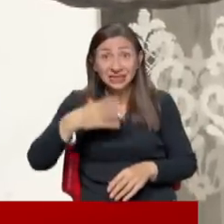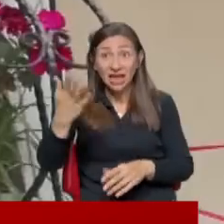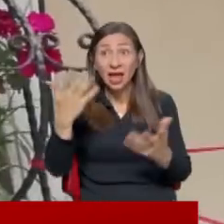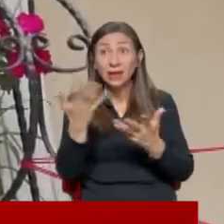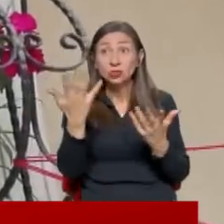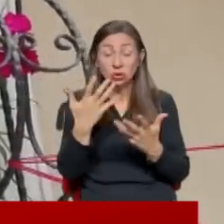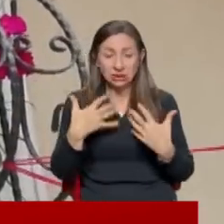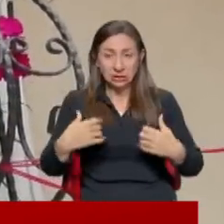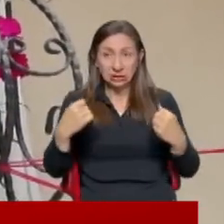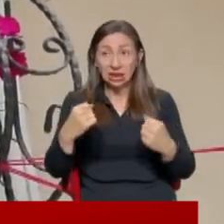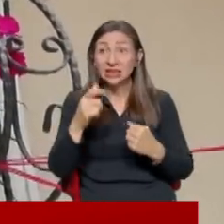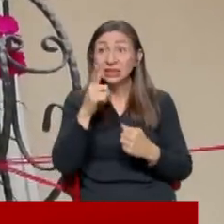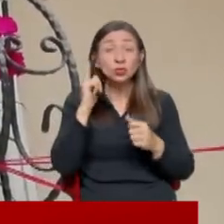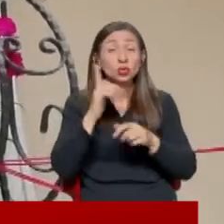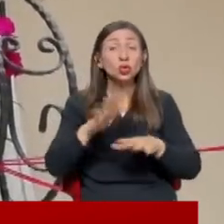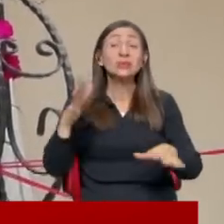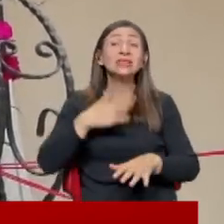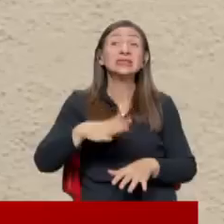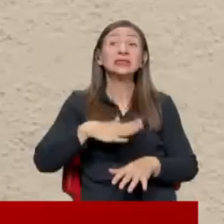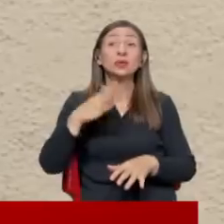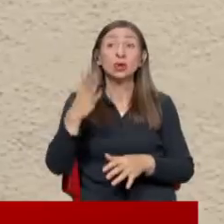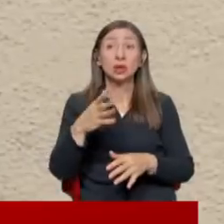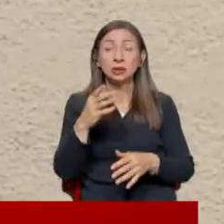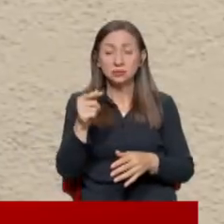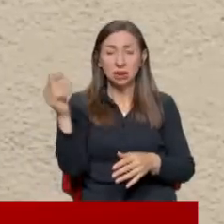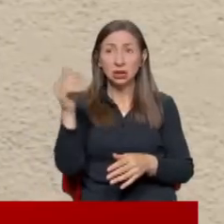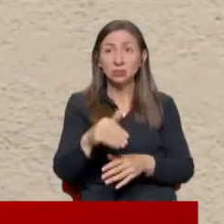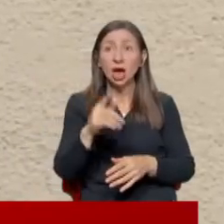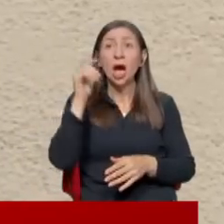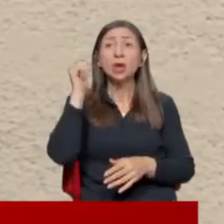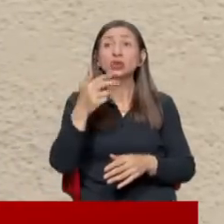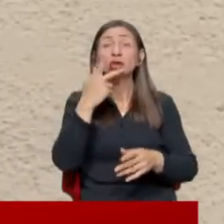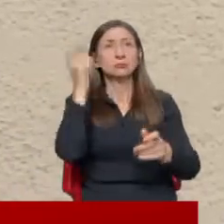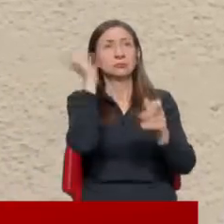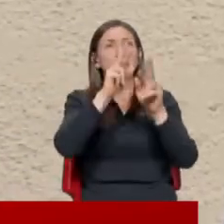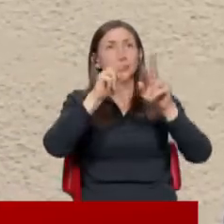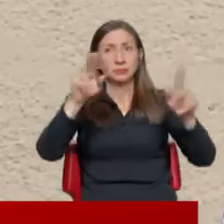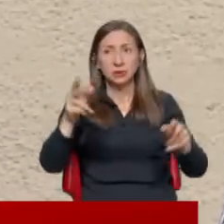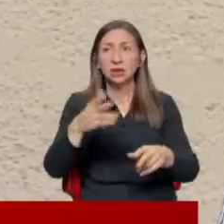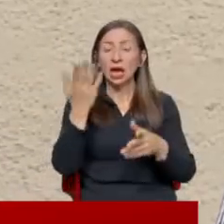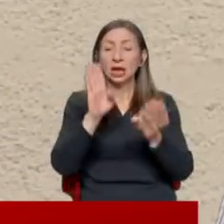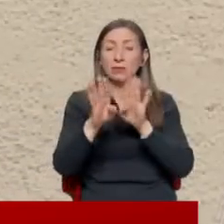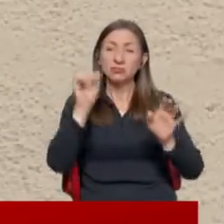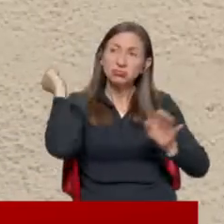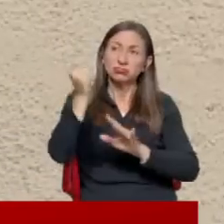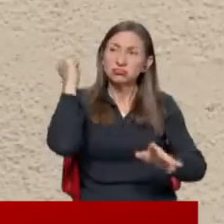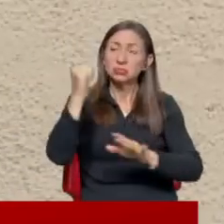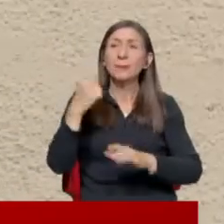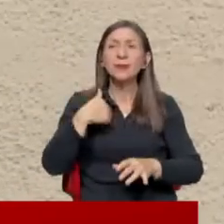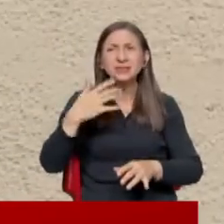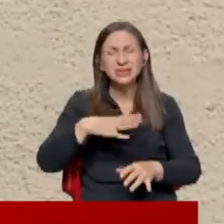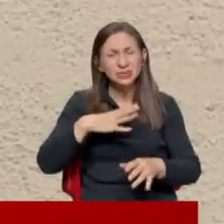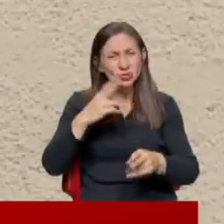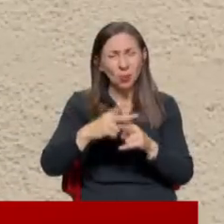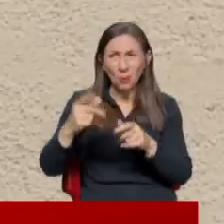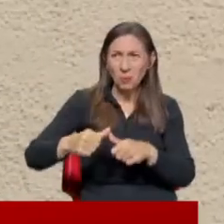henüz hayattayken sesinin duyulmasını istiyor. Şimdi gelmiş her Allah'ın günü ya camları kırıyor ya kapıya saldırıyor. Benim istediğim bir an